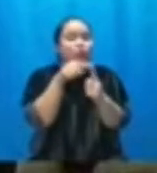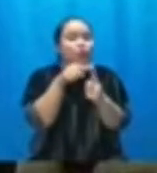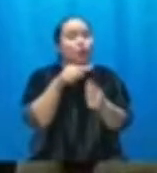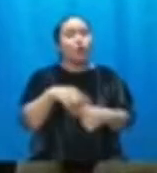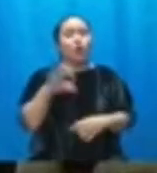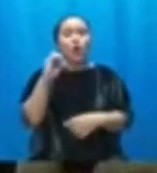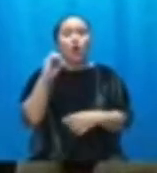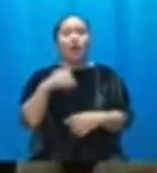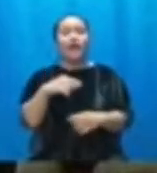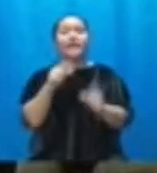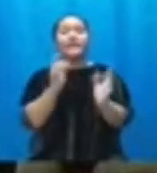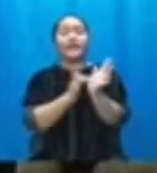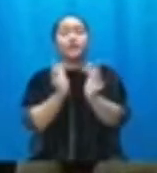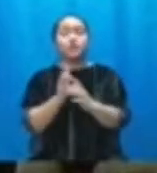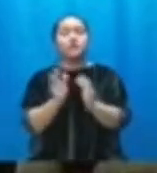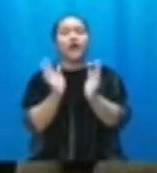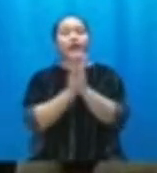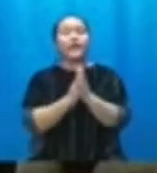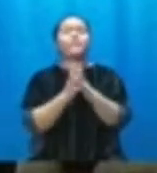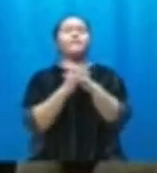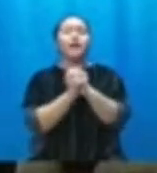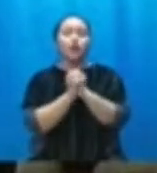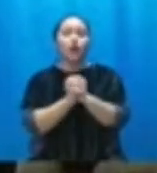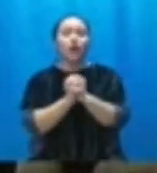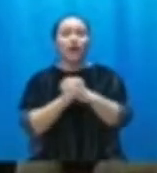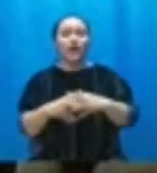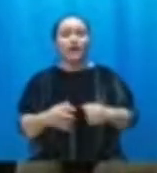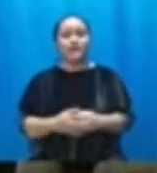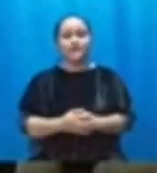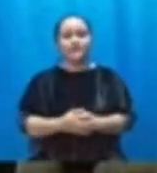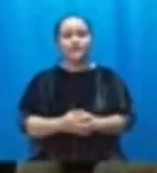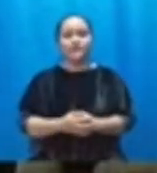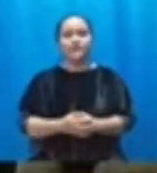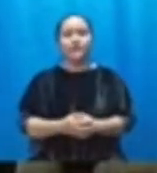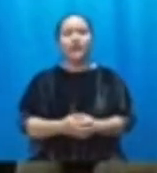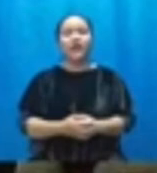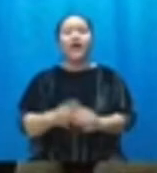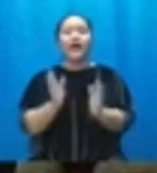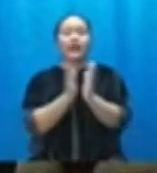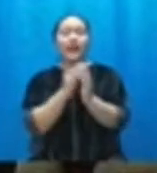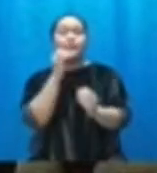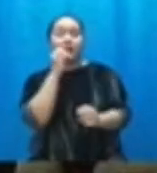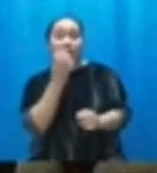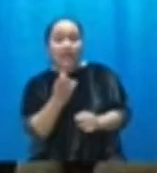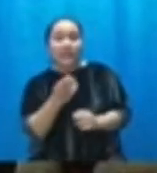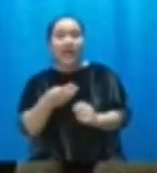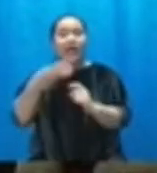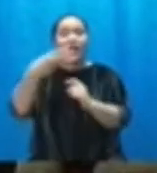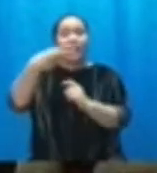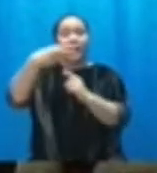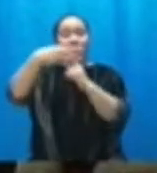kemudian baru dia berdoa kepada Tuhan lalu beri bilang Efata terbukalah